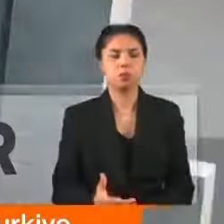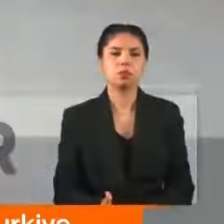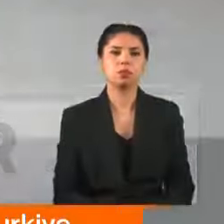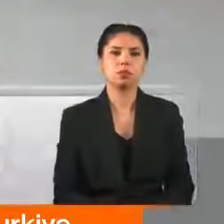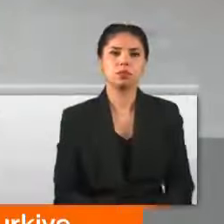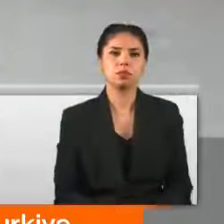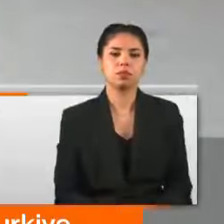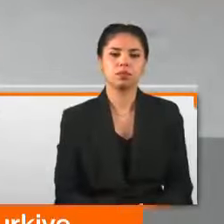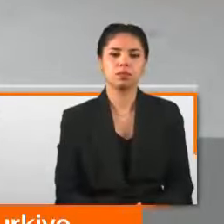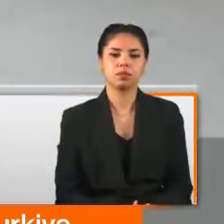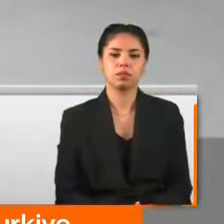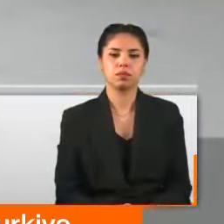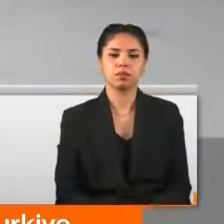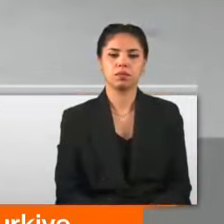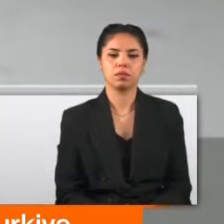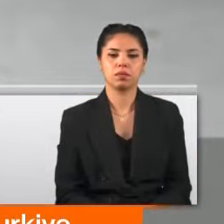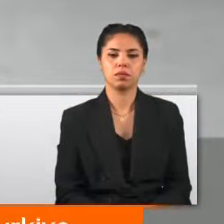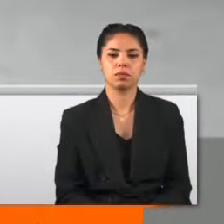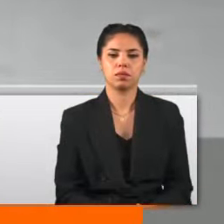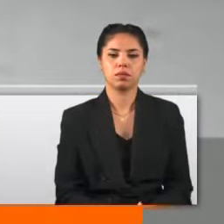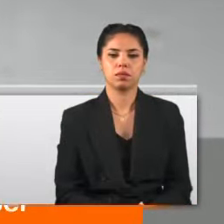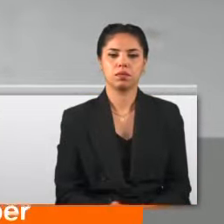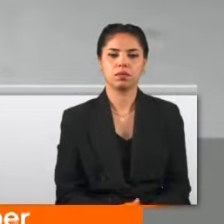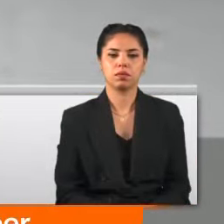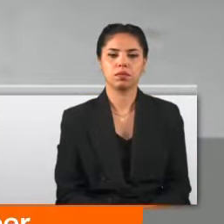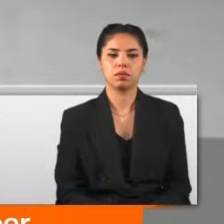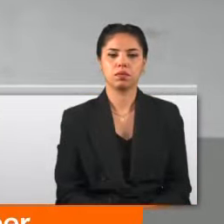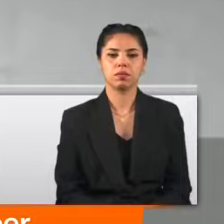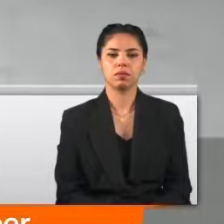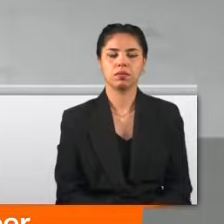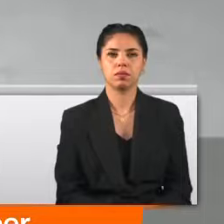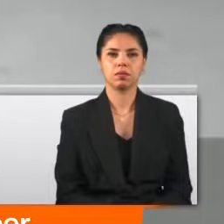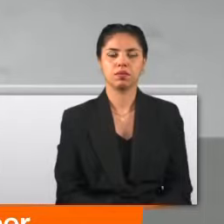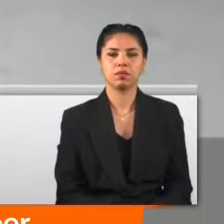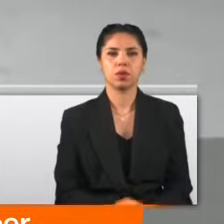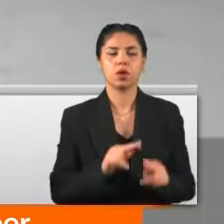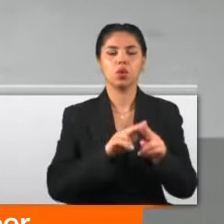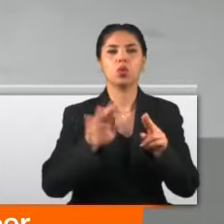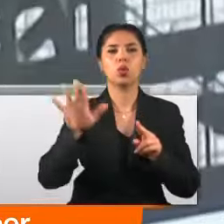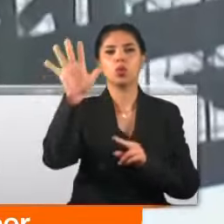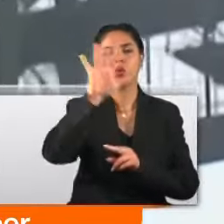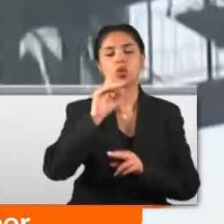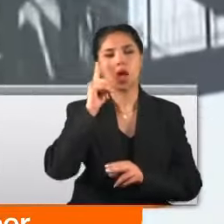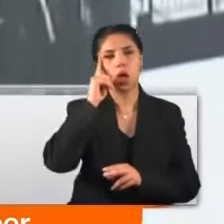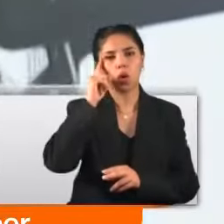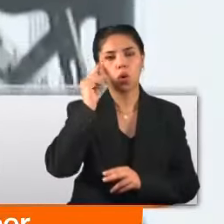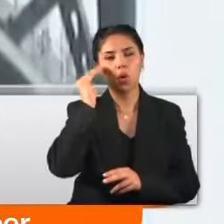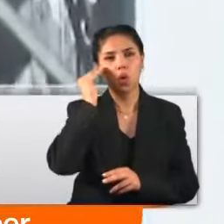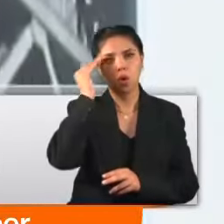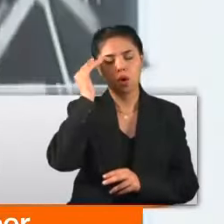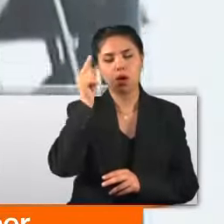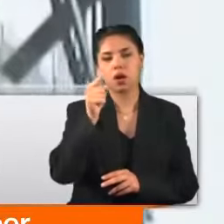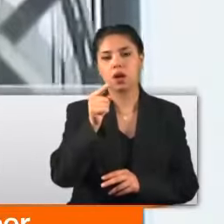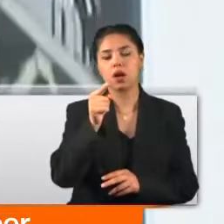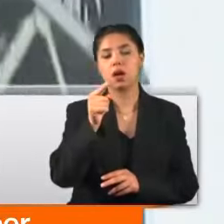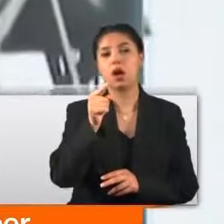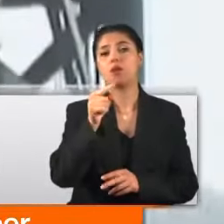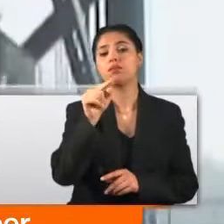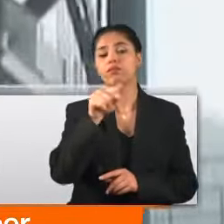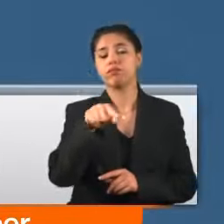Just hours earlier, Pyongyang had declared plans to conduct a launch by June. Kuzey Kore yörüngeye casus uydu göndermeye kalktı.